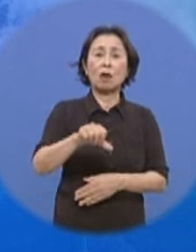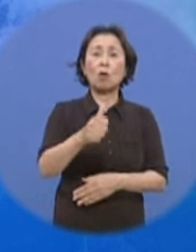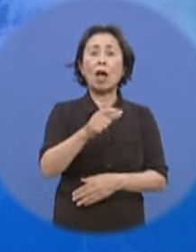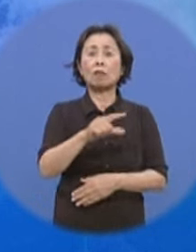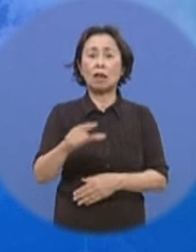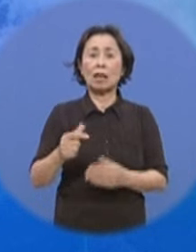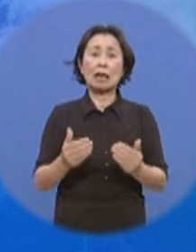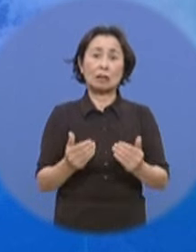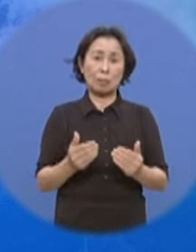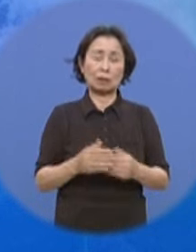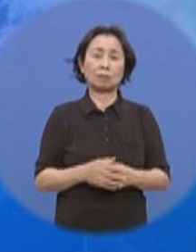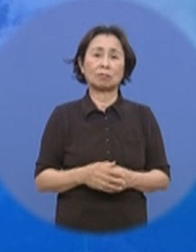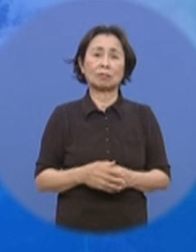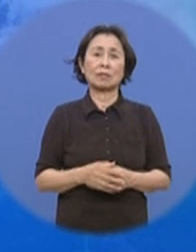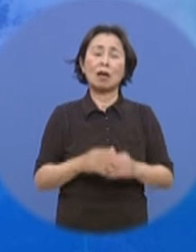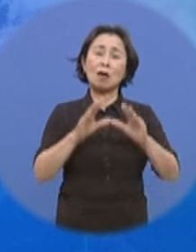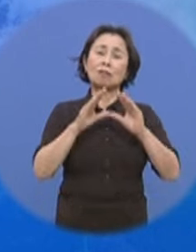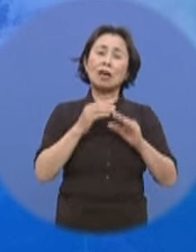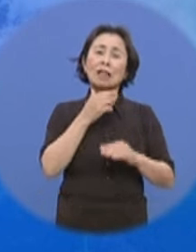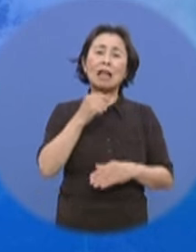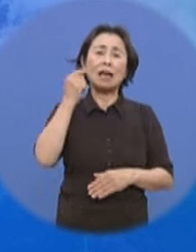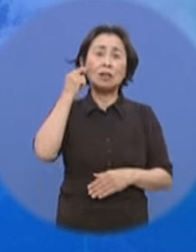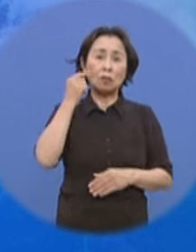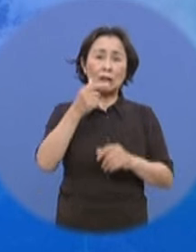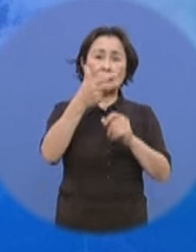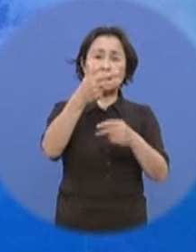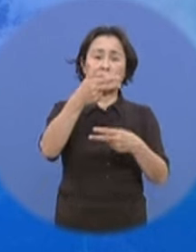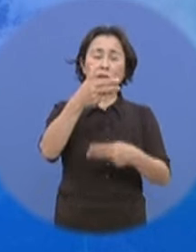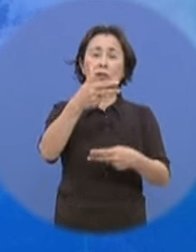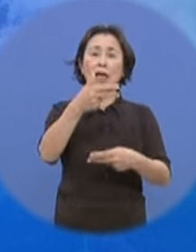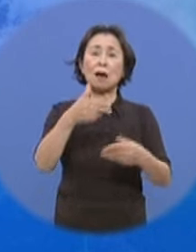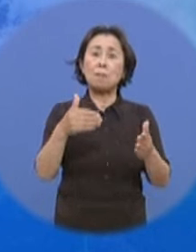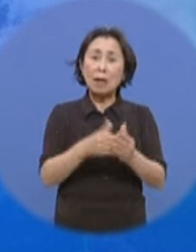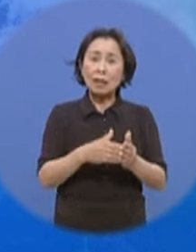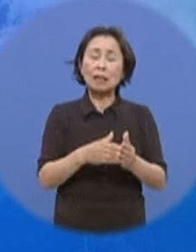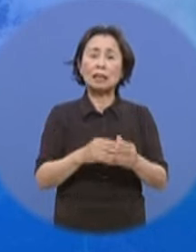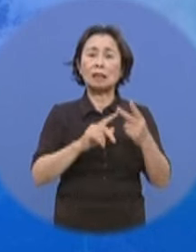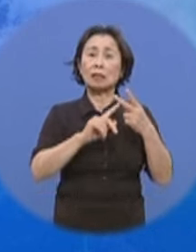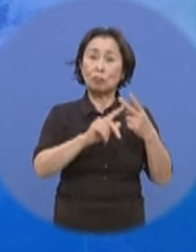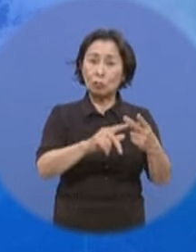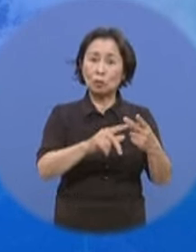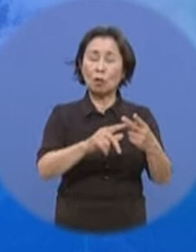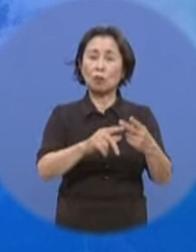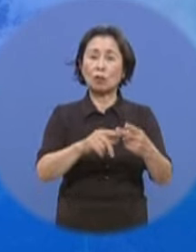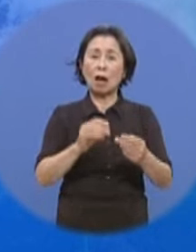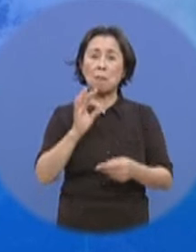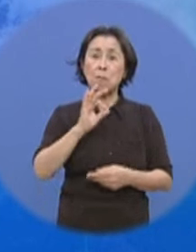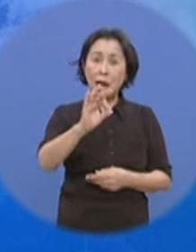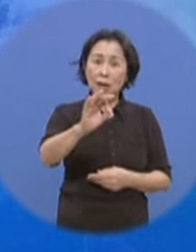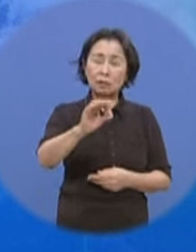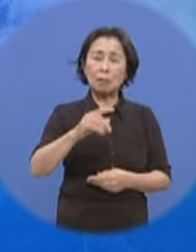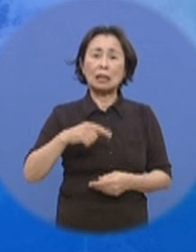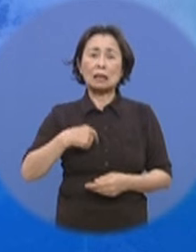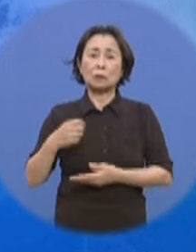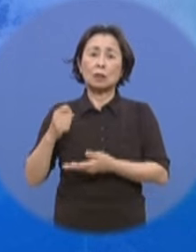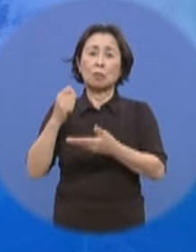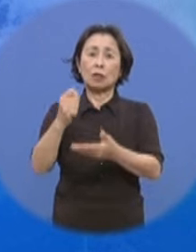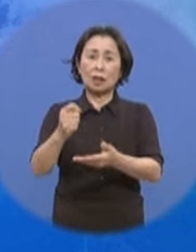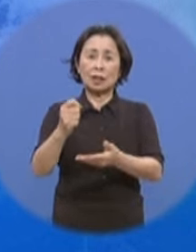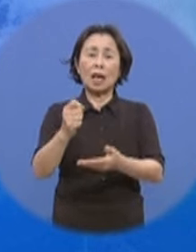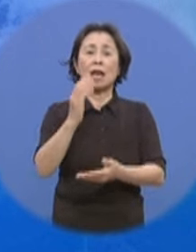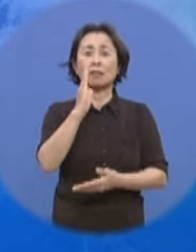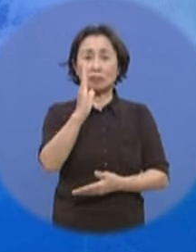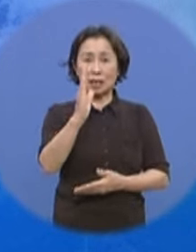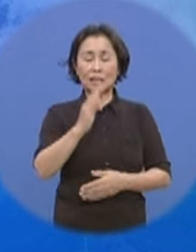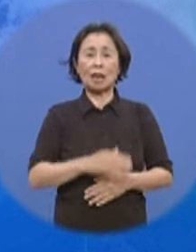希望の方は7月2日必着で郵送メールまたは自賛でお申し込みください